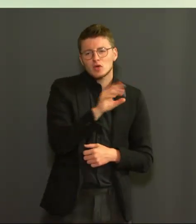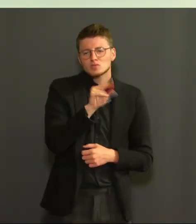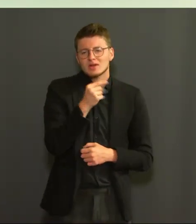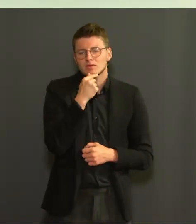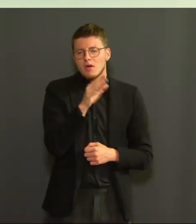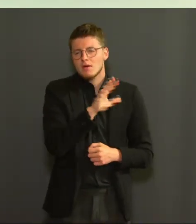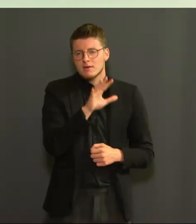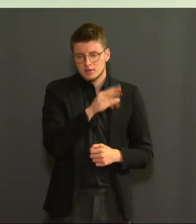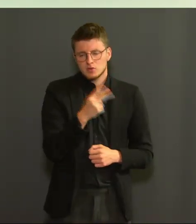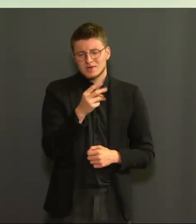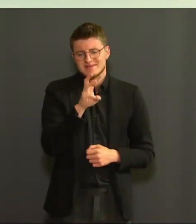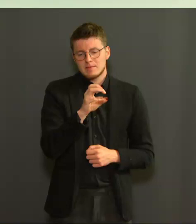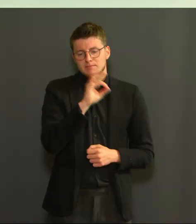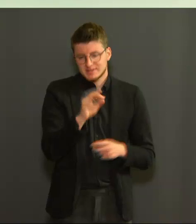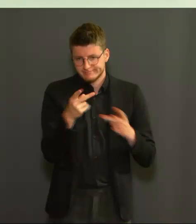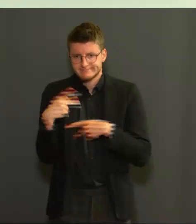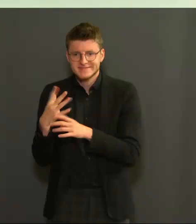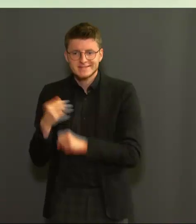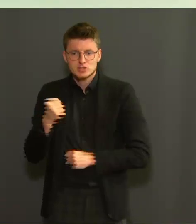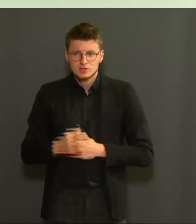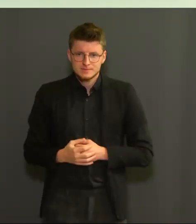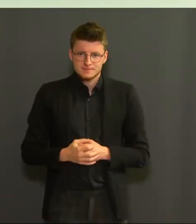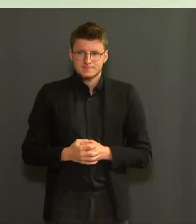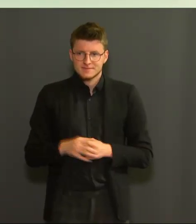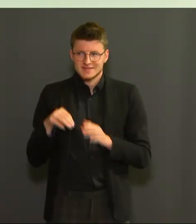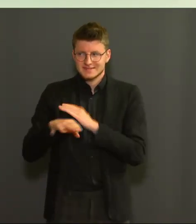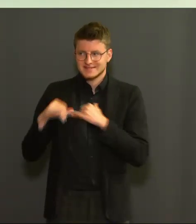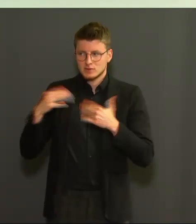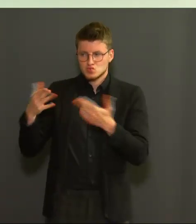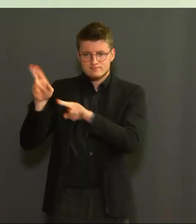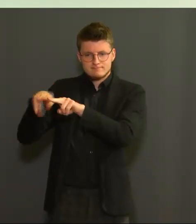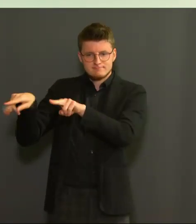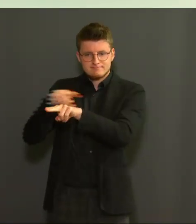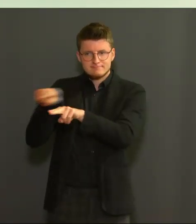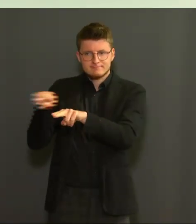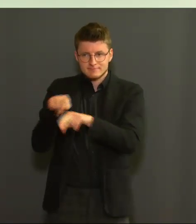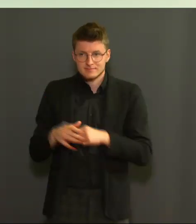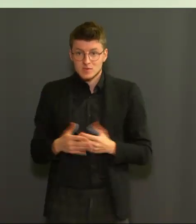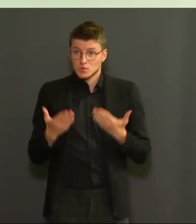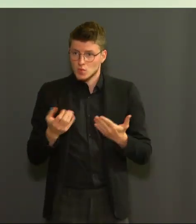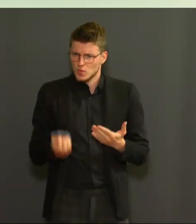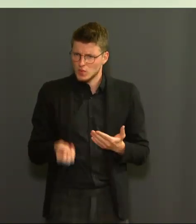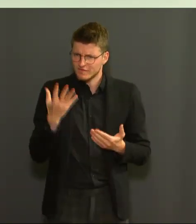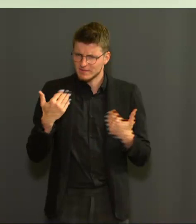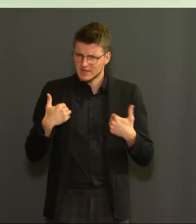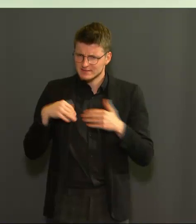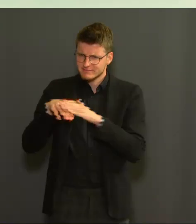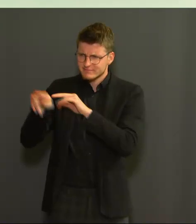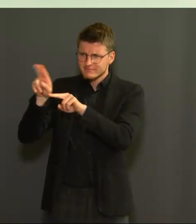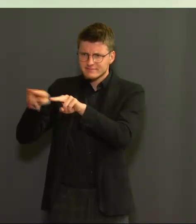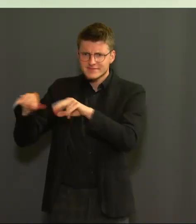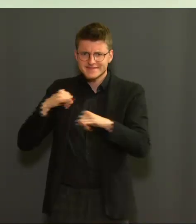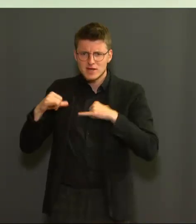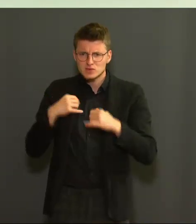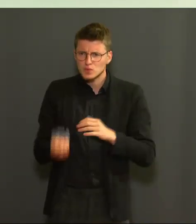Momenteel liggen er 329 patiënten met COVID in de ziekenhuizen en dat zijn er 27%